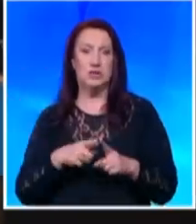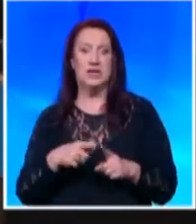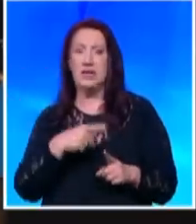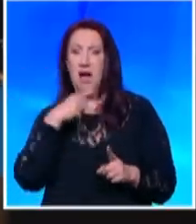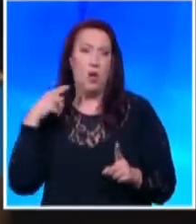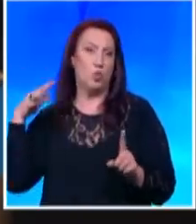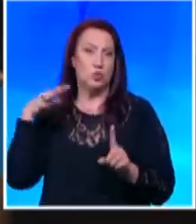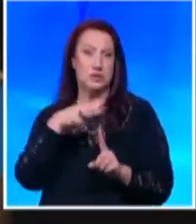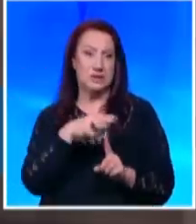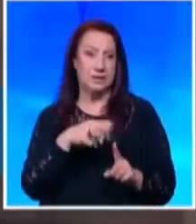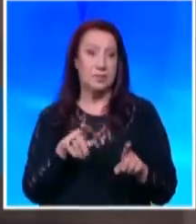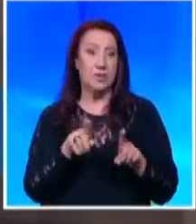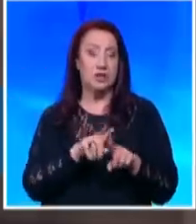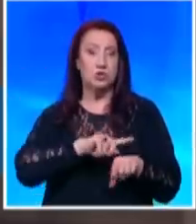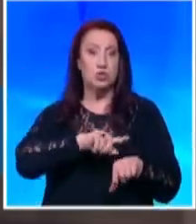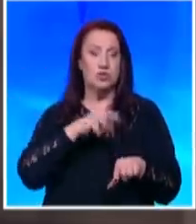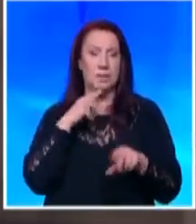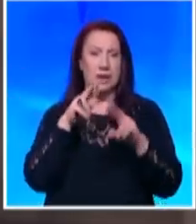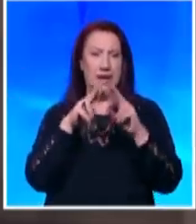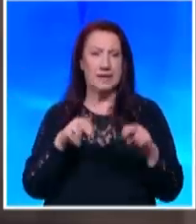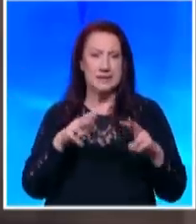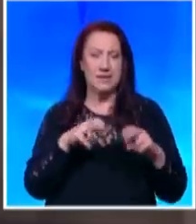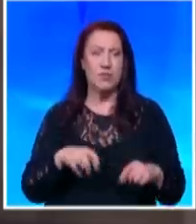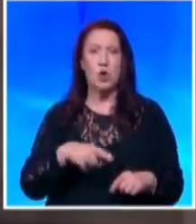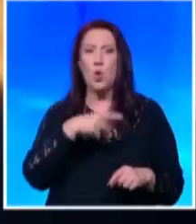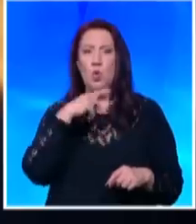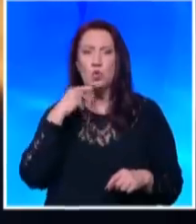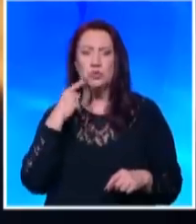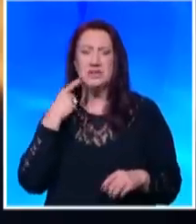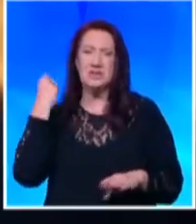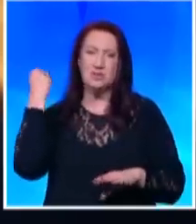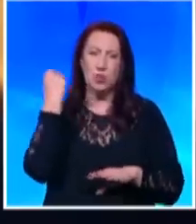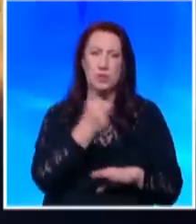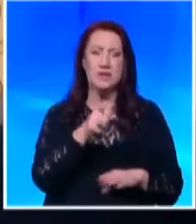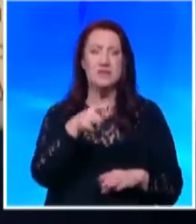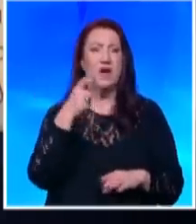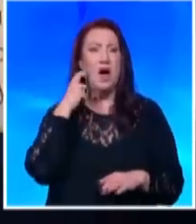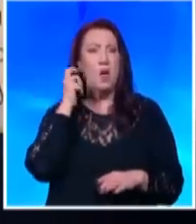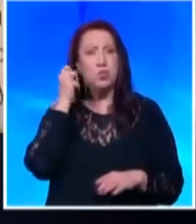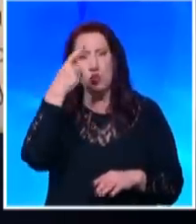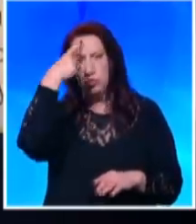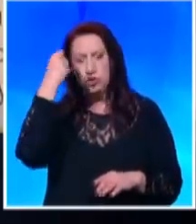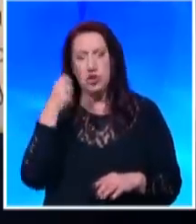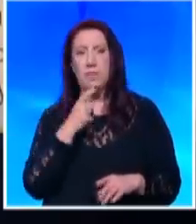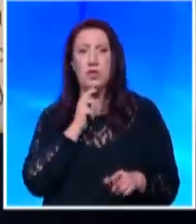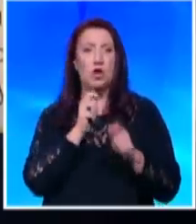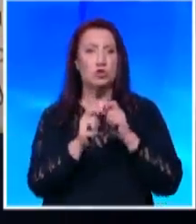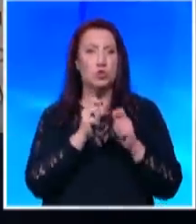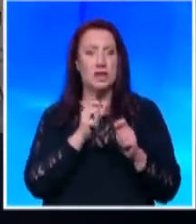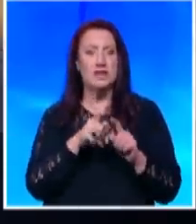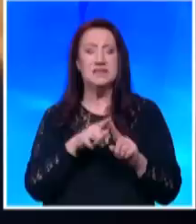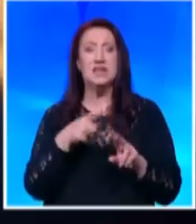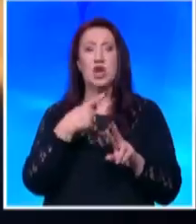В същото време за разследването на руските зверства в Буча и репортажите за обсадата на Мариупол, журналисти на New York Times